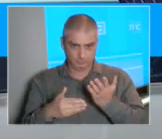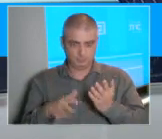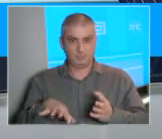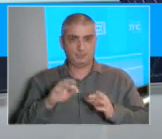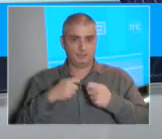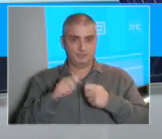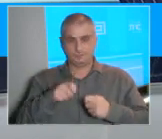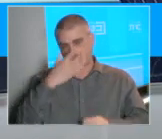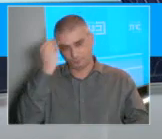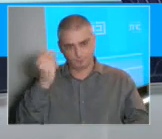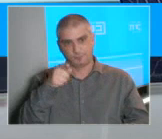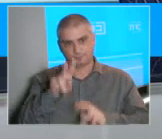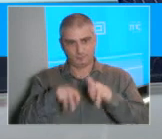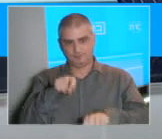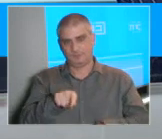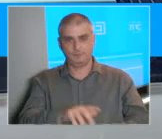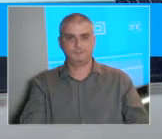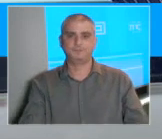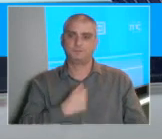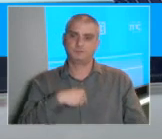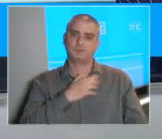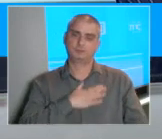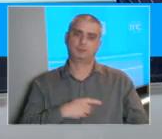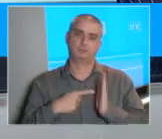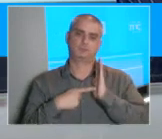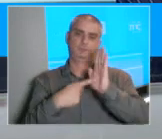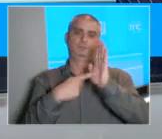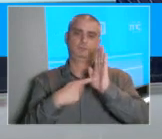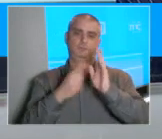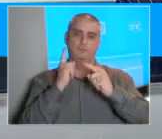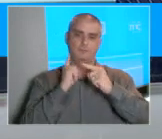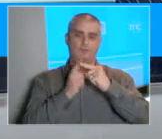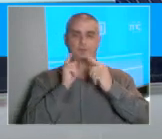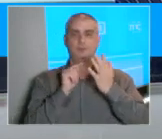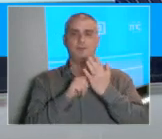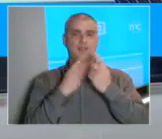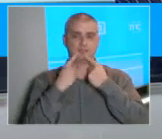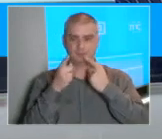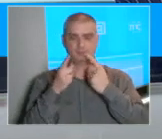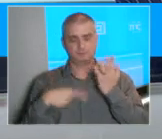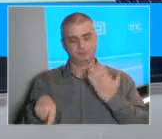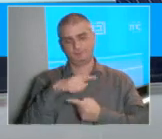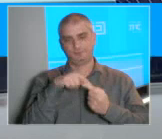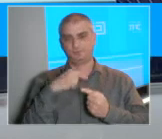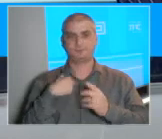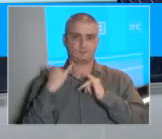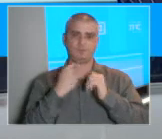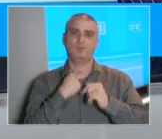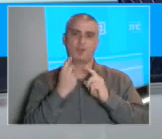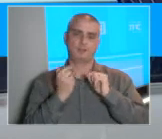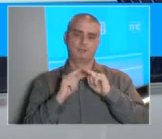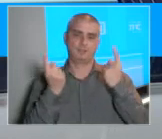נבחרי הציבור שכחו שבהם הם צריכים לעסוק. ואנחנו רוצות להשמיע את הקול הזה, בדיוק בגלל שהשיח הזה סובב סביב זה, אנחנו מביאות קול